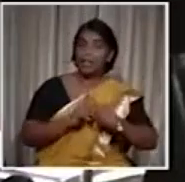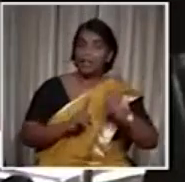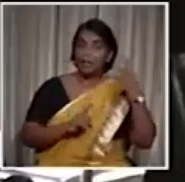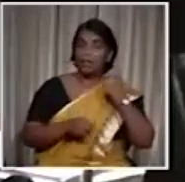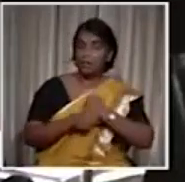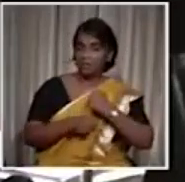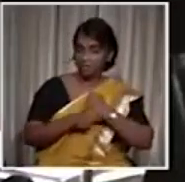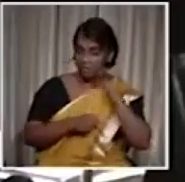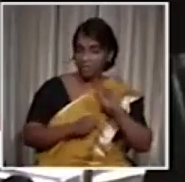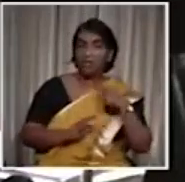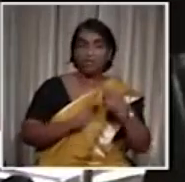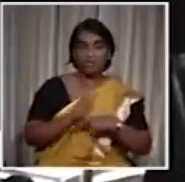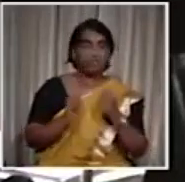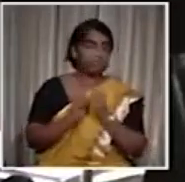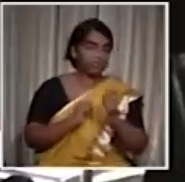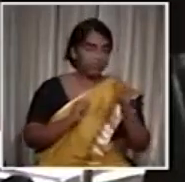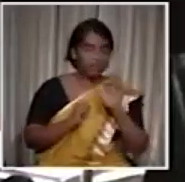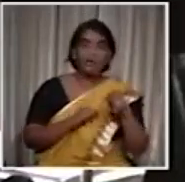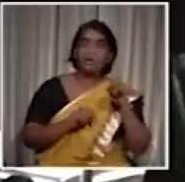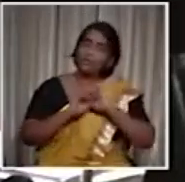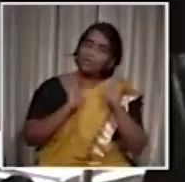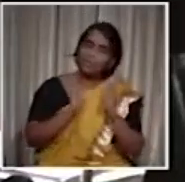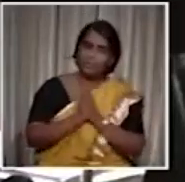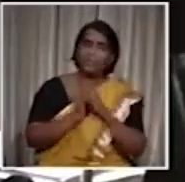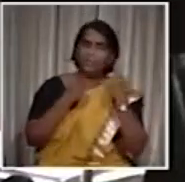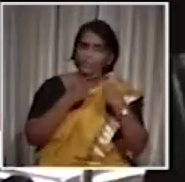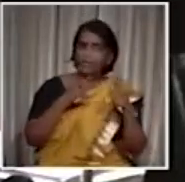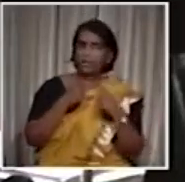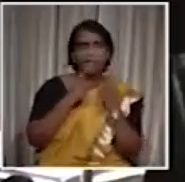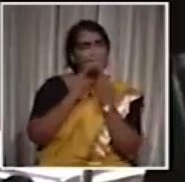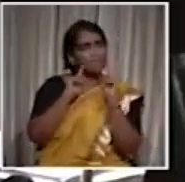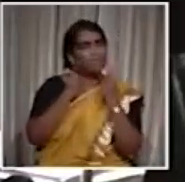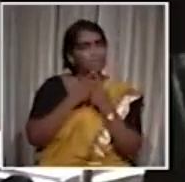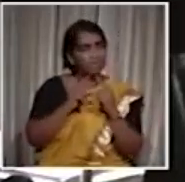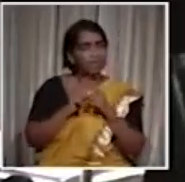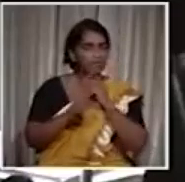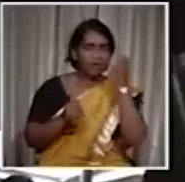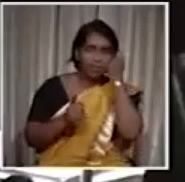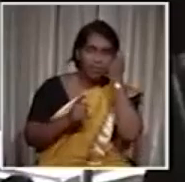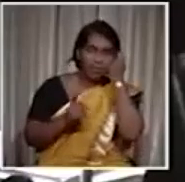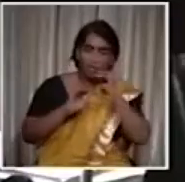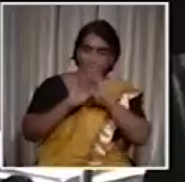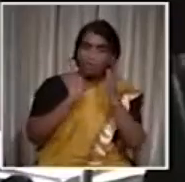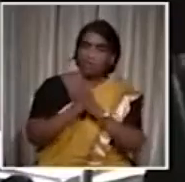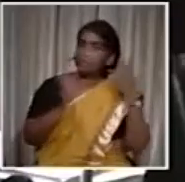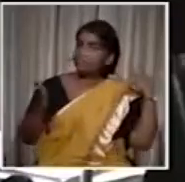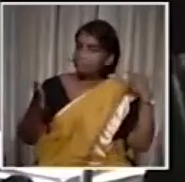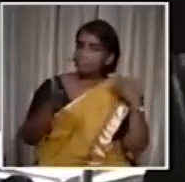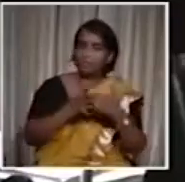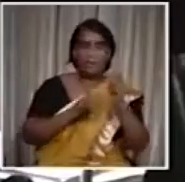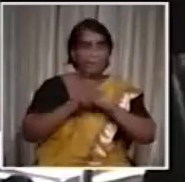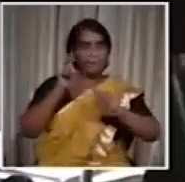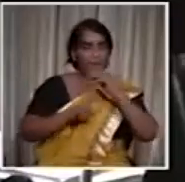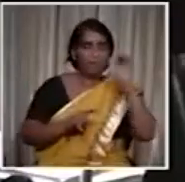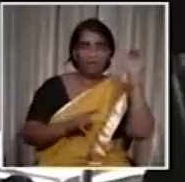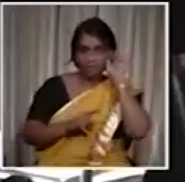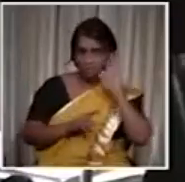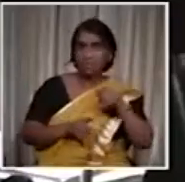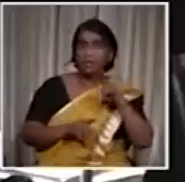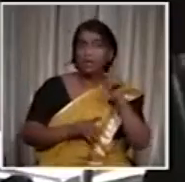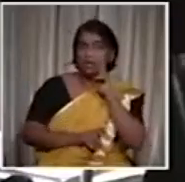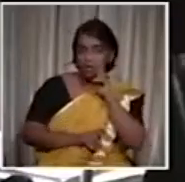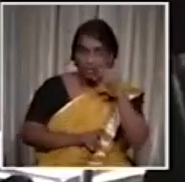raja gota api raja patkarmu. Me adi vivida sangkal peyojana pi dirga kala kme parlimen tiu hala tibino. Me